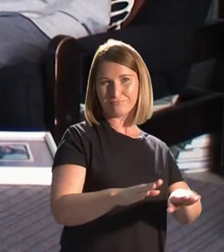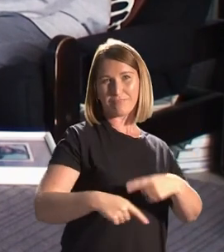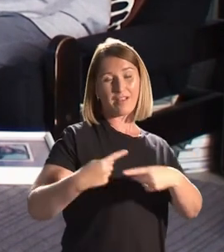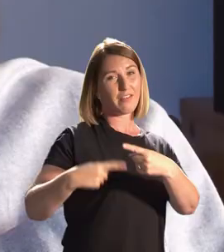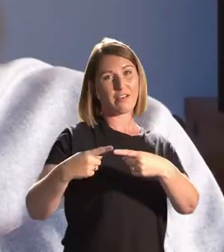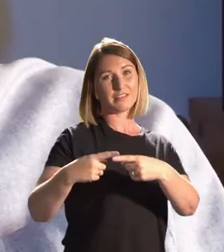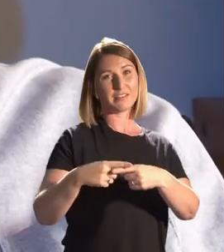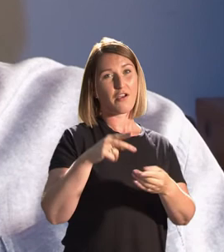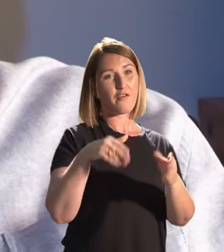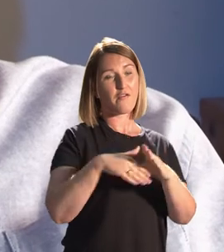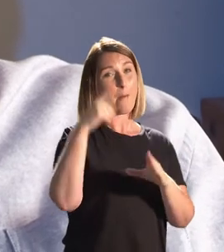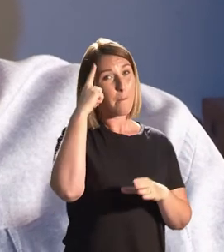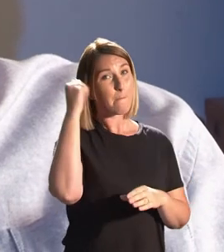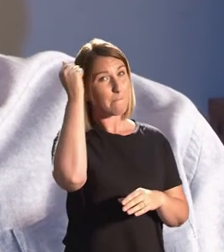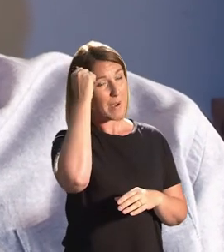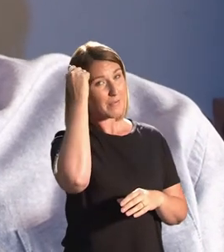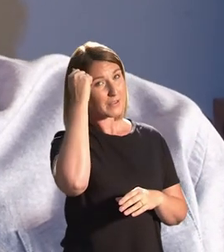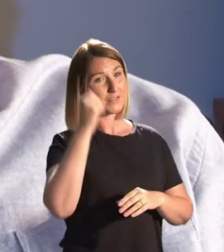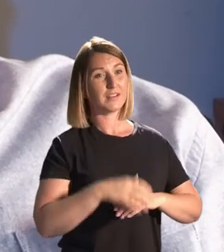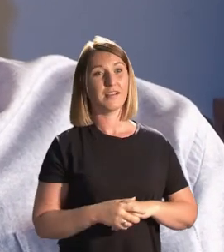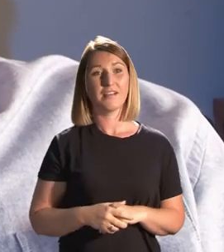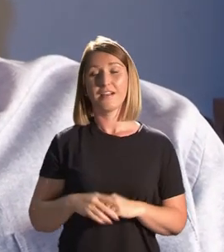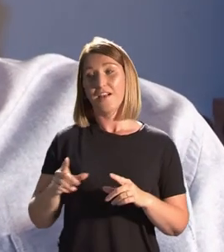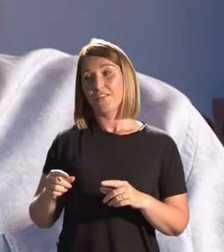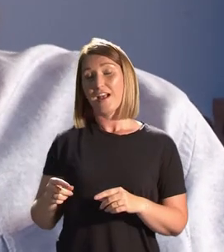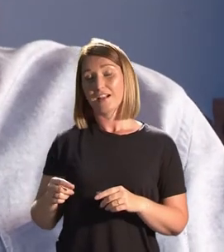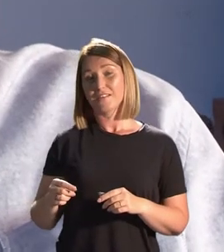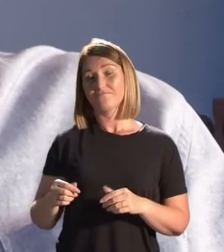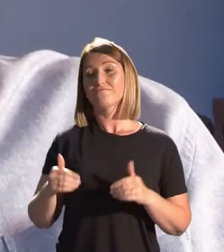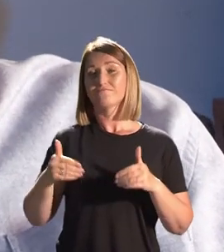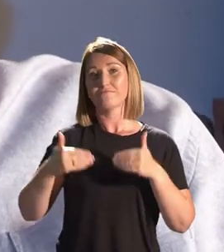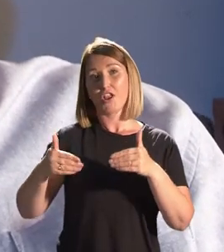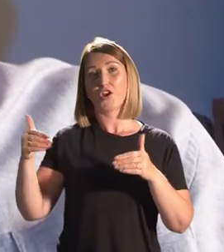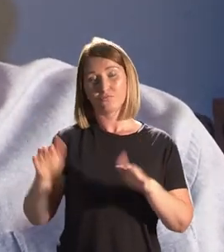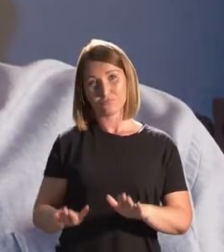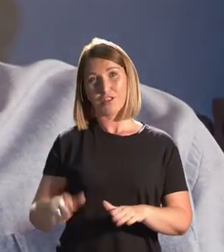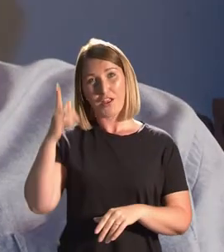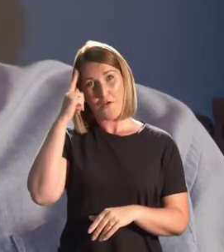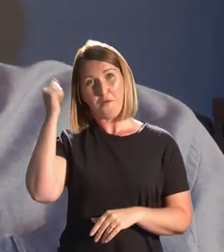trwały. Oby pozostało w dobrej pamięci. No w domu.